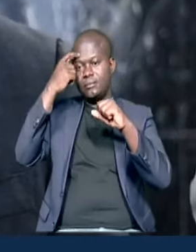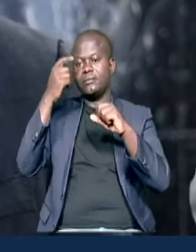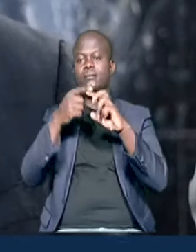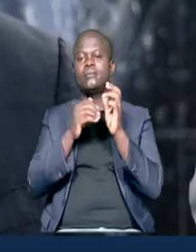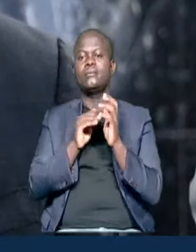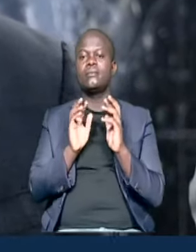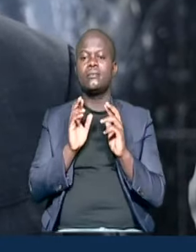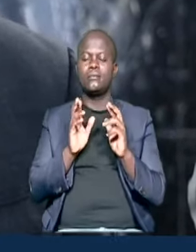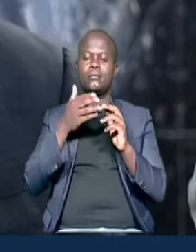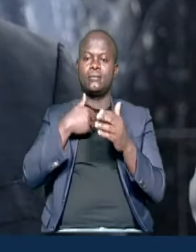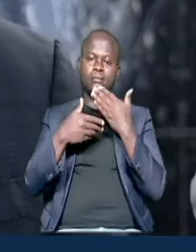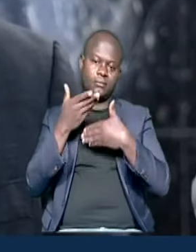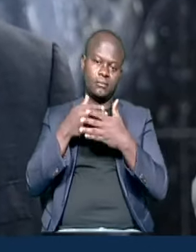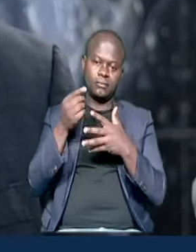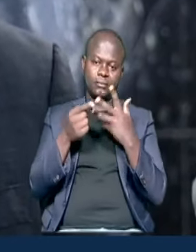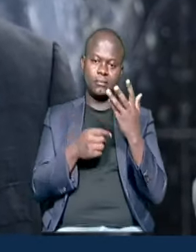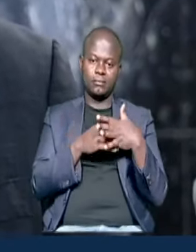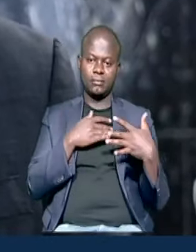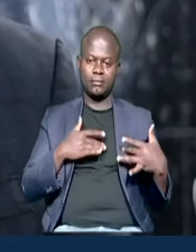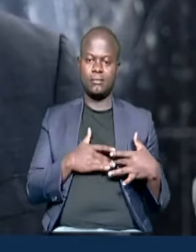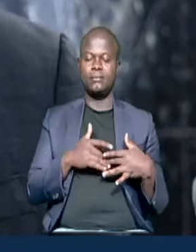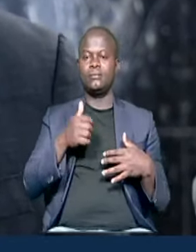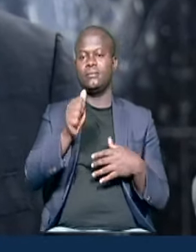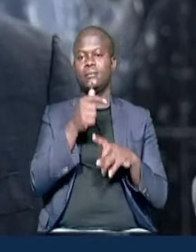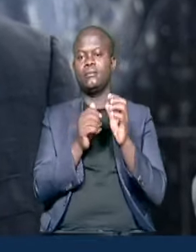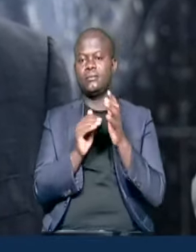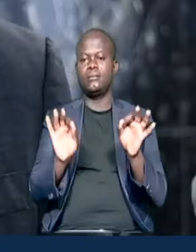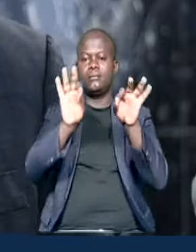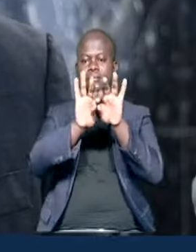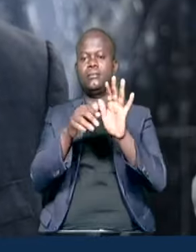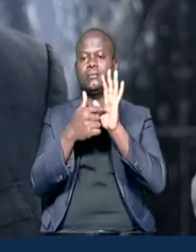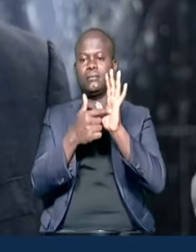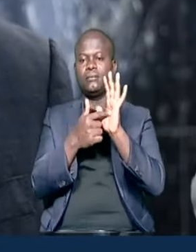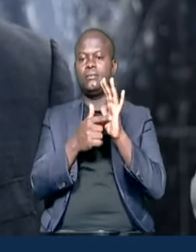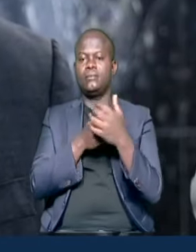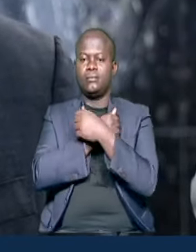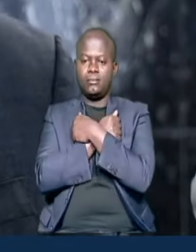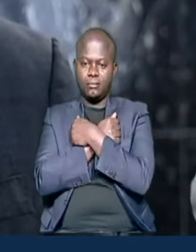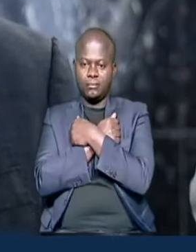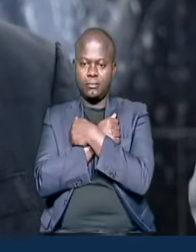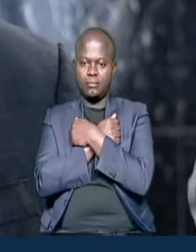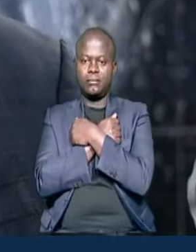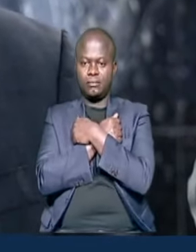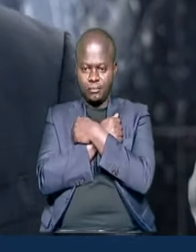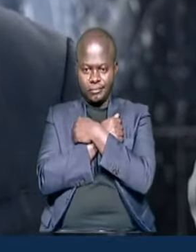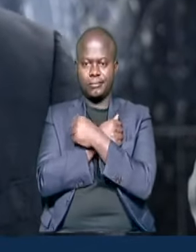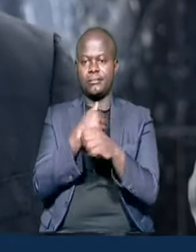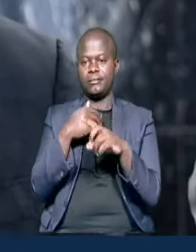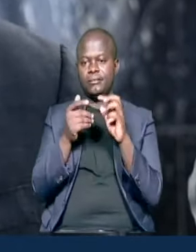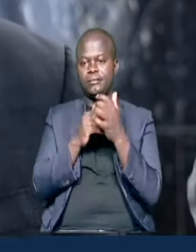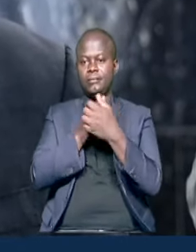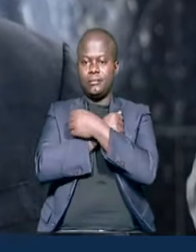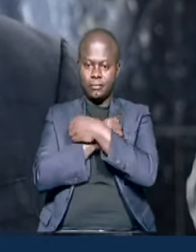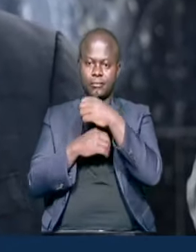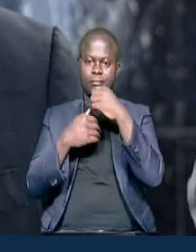bazagira ibiganiro byiza bafite ibintu byinshi bafite ku mutima wabo ariko icy'ingenzi ni ukumwereka urukundo uru rukundo amufitiye ariko n'urukundo bafitiye